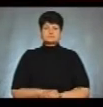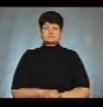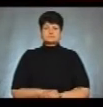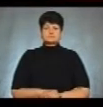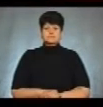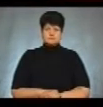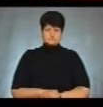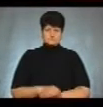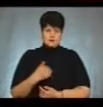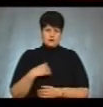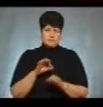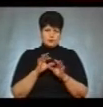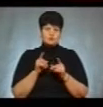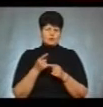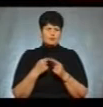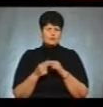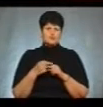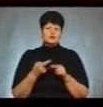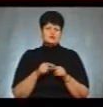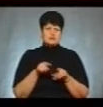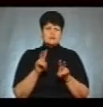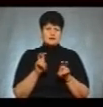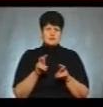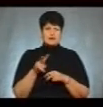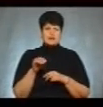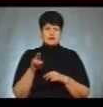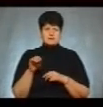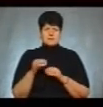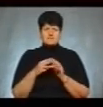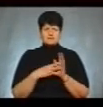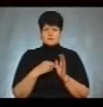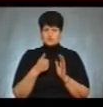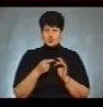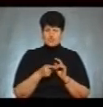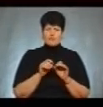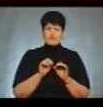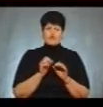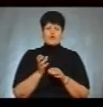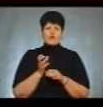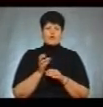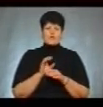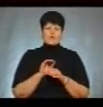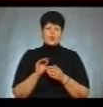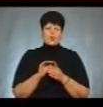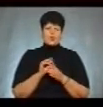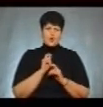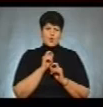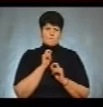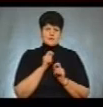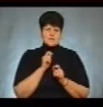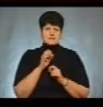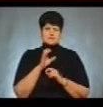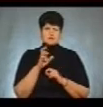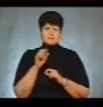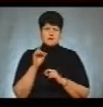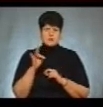Дякую. Я поясню, чому ми повернулися до цієї теми, адже це липень 18-го року. В коментарях до програми «Звіти наживо» із Степаном Барною, яка